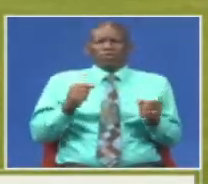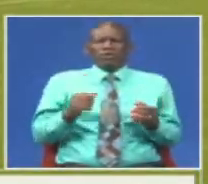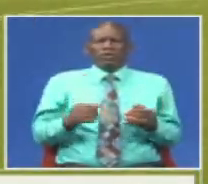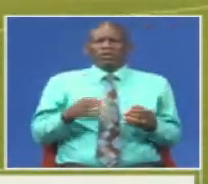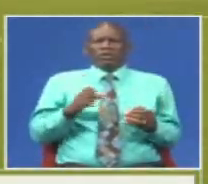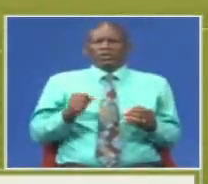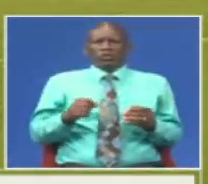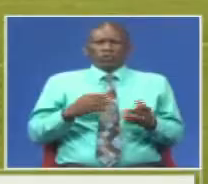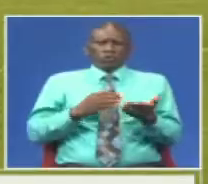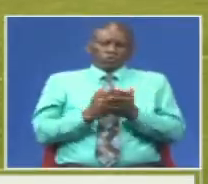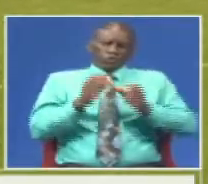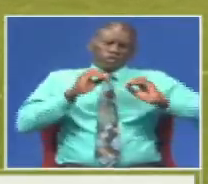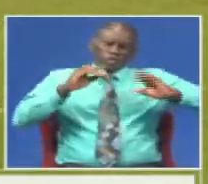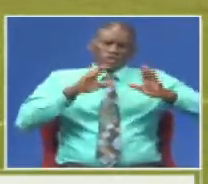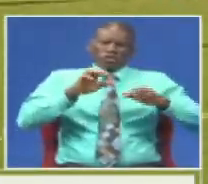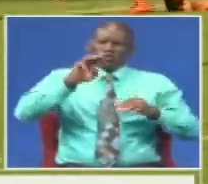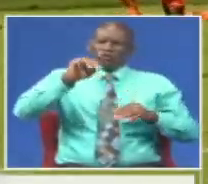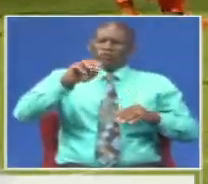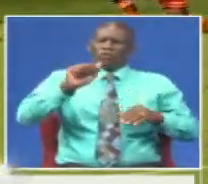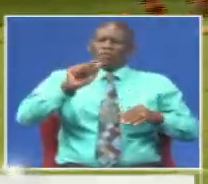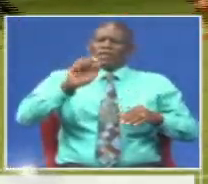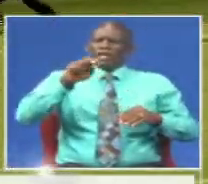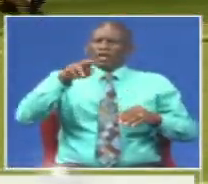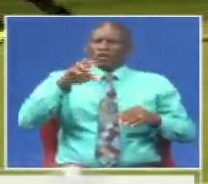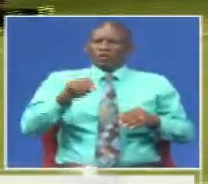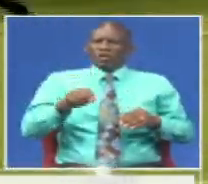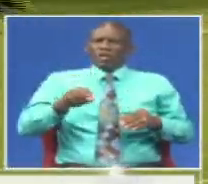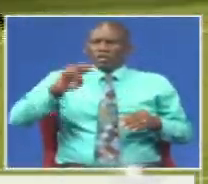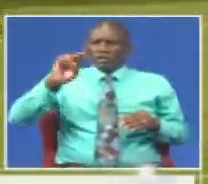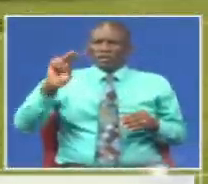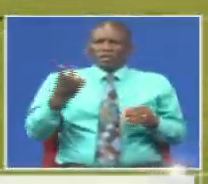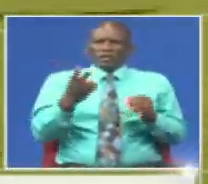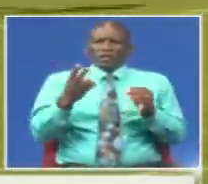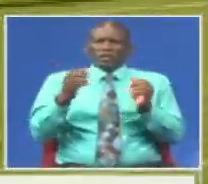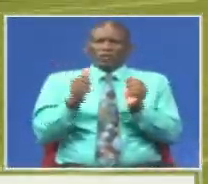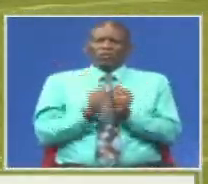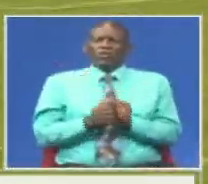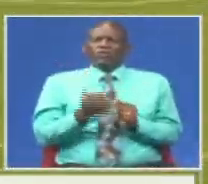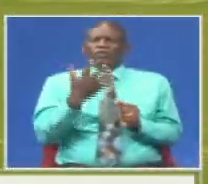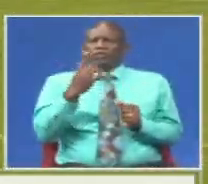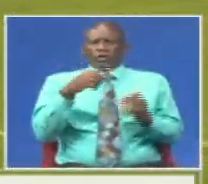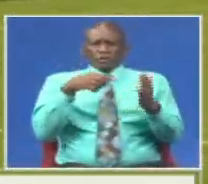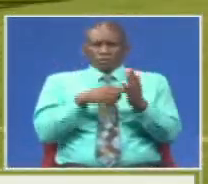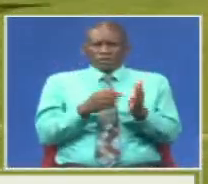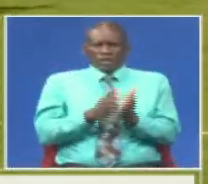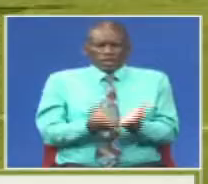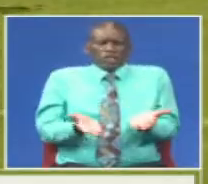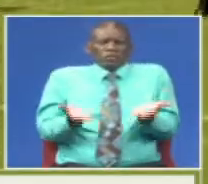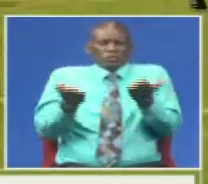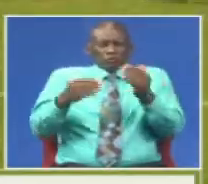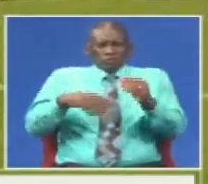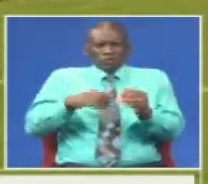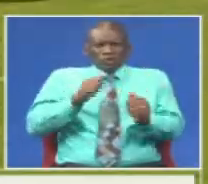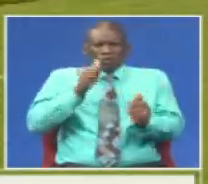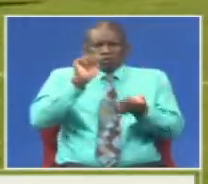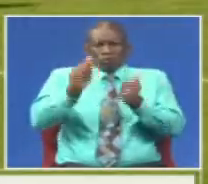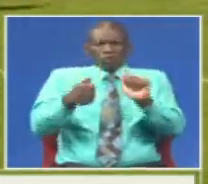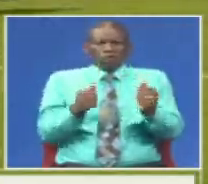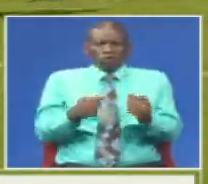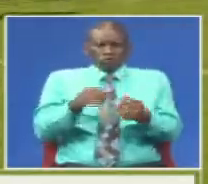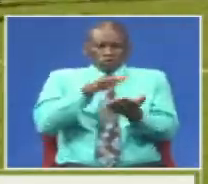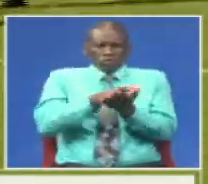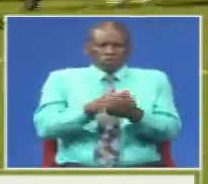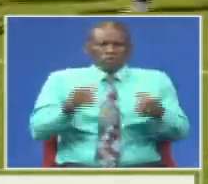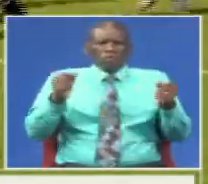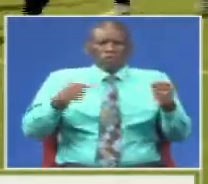Wagema chini ya kocha mkuu Robert Matano, Simba ni wa pili kwenye jedwali na alama 51 na walimarisha kampeni ya kuhifadhi kombe lao